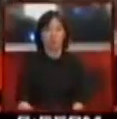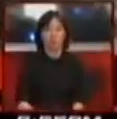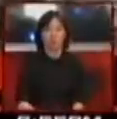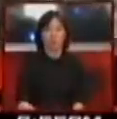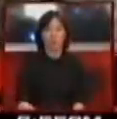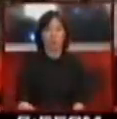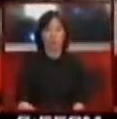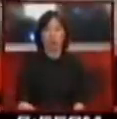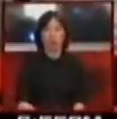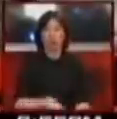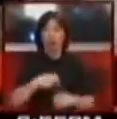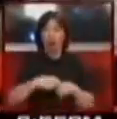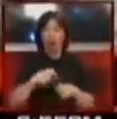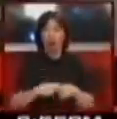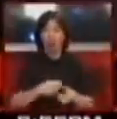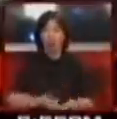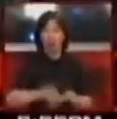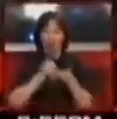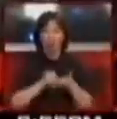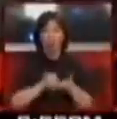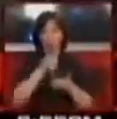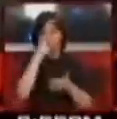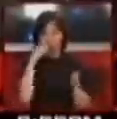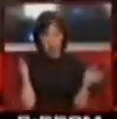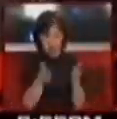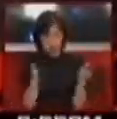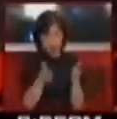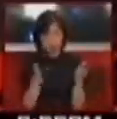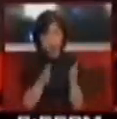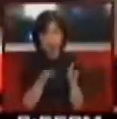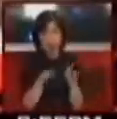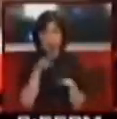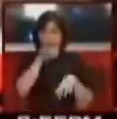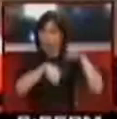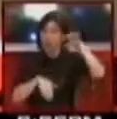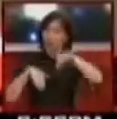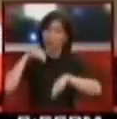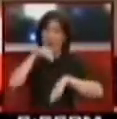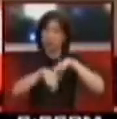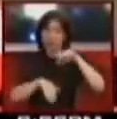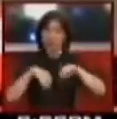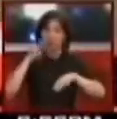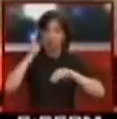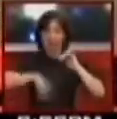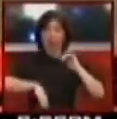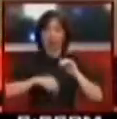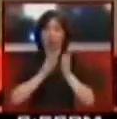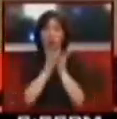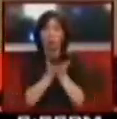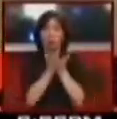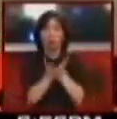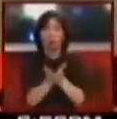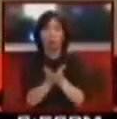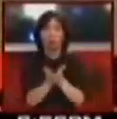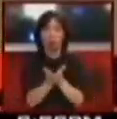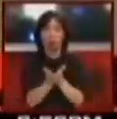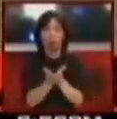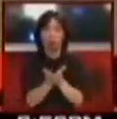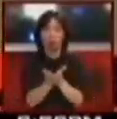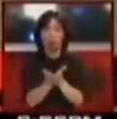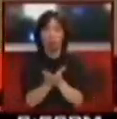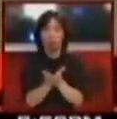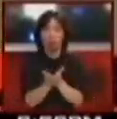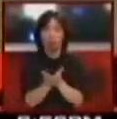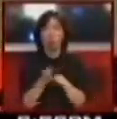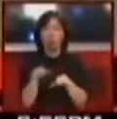Naging pahirapan ang rescue operation pagdating sa mga mas maliliit na eskinita. Kaya imbis na rubber boat, maliit na balsa ang aming ginamit